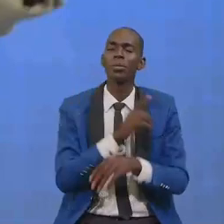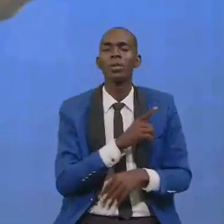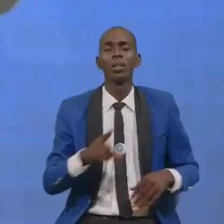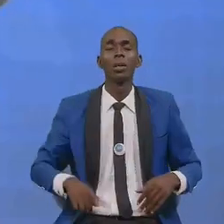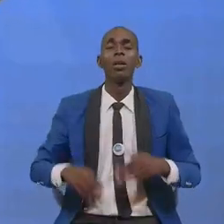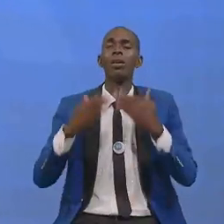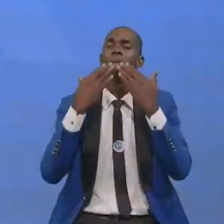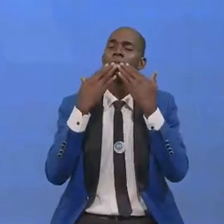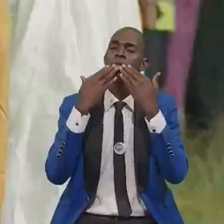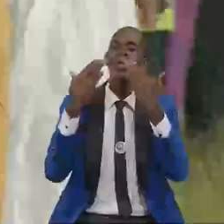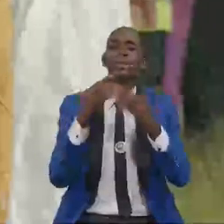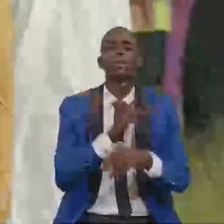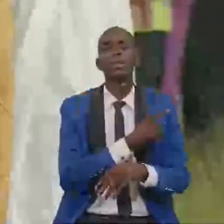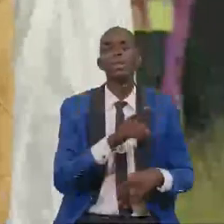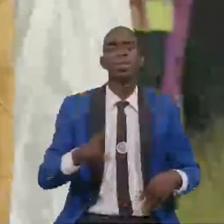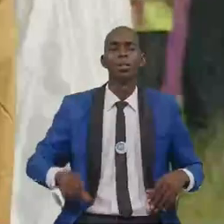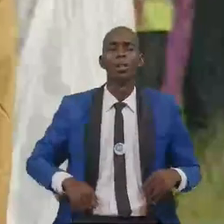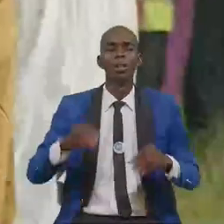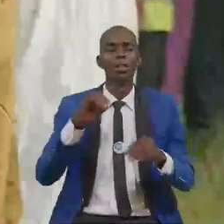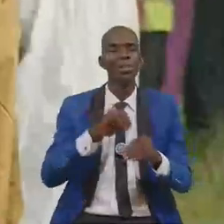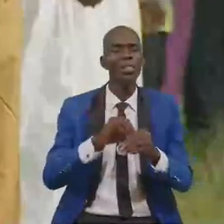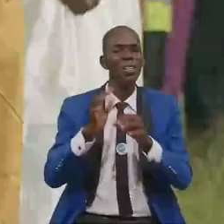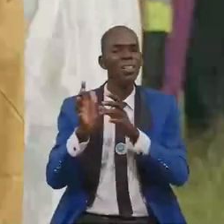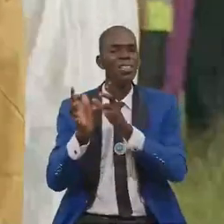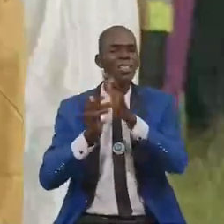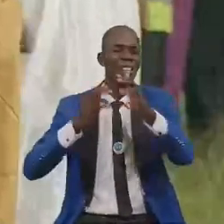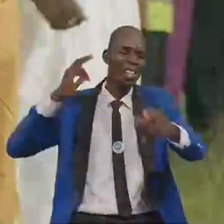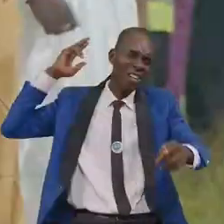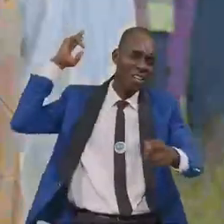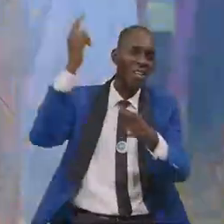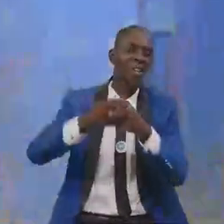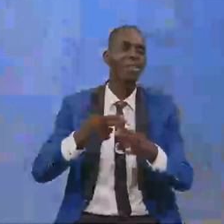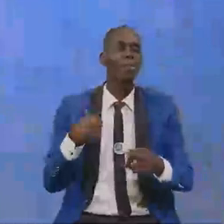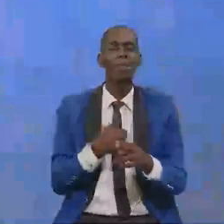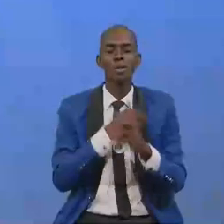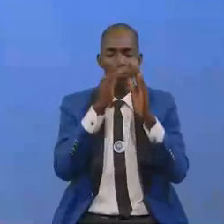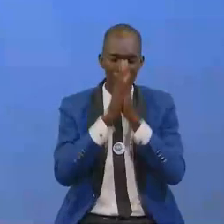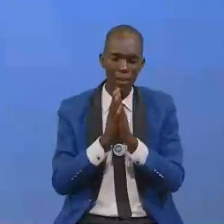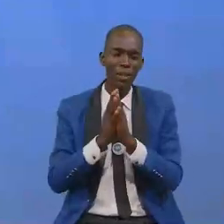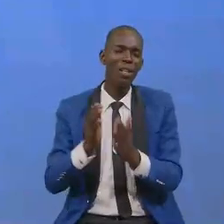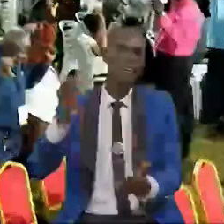Seigneur au nom de Jésus nous prions